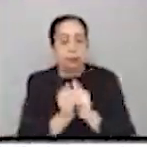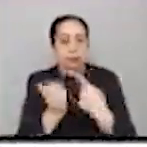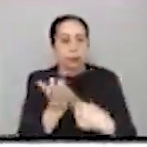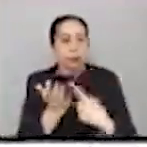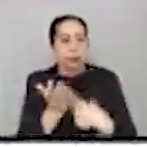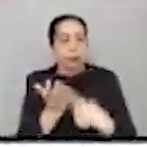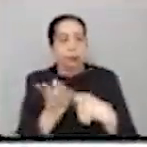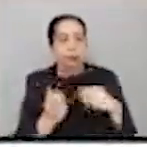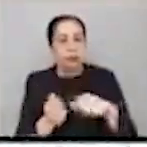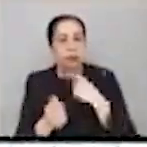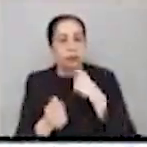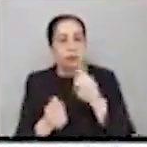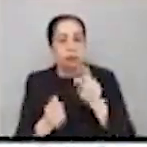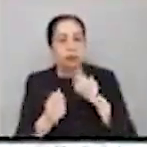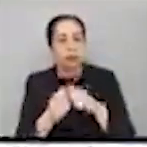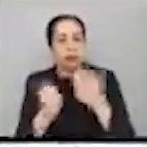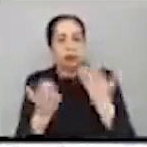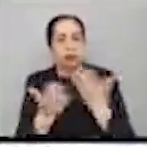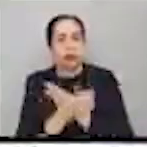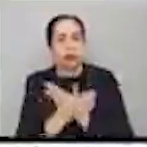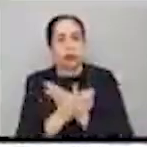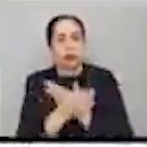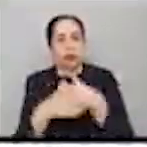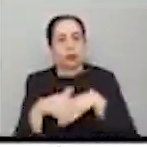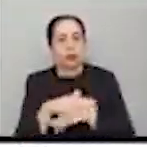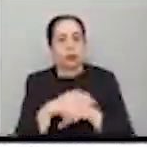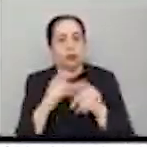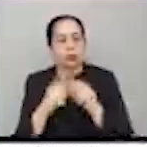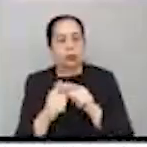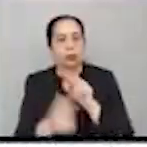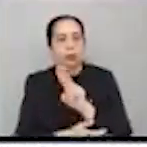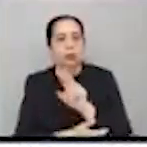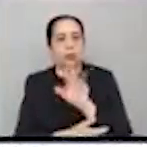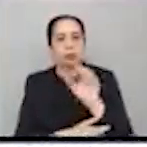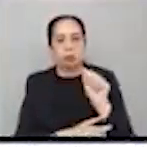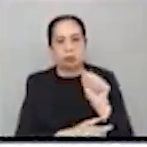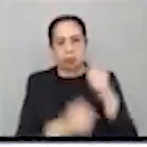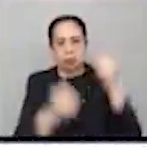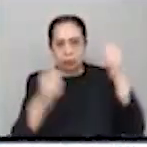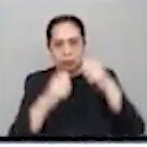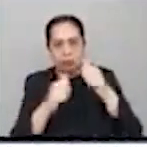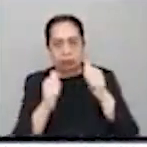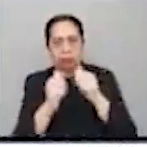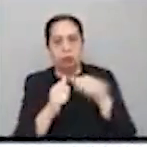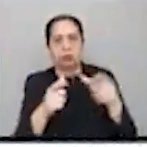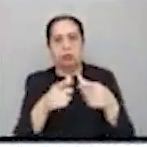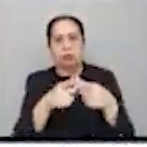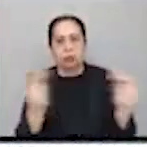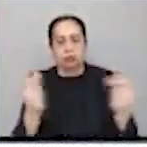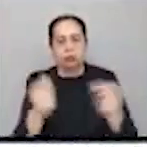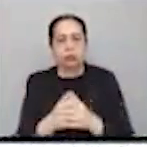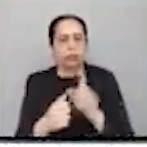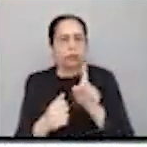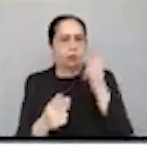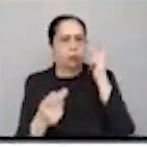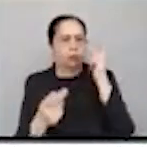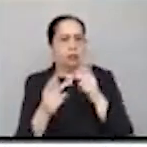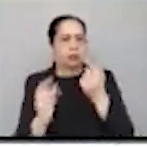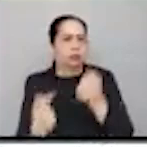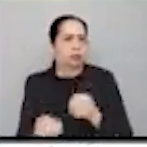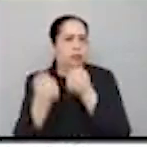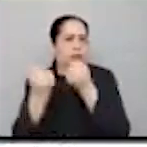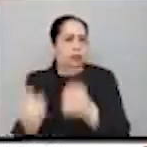ay ang ating panibagong pagpasok sa Visiting Forces Agreement sa bansang Japan. Isa sa kanilang suhestyon